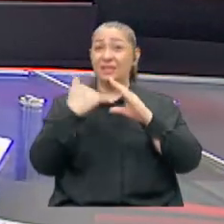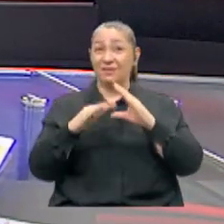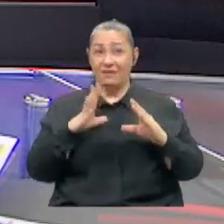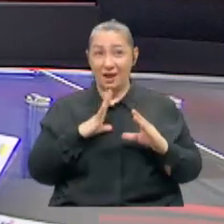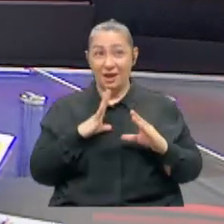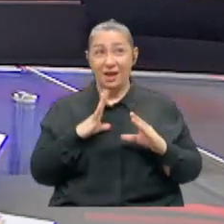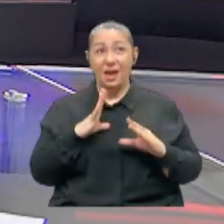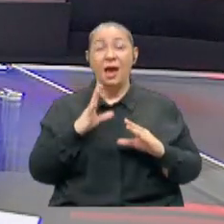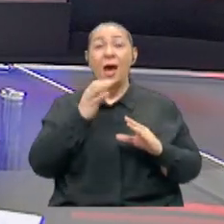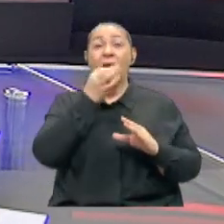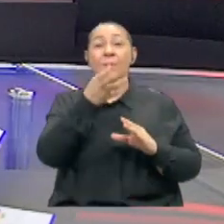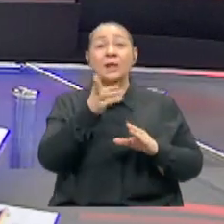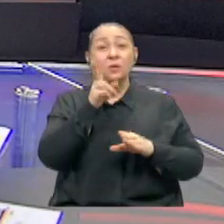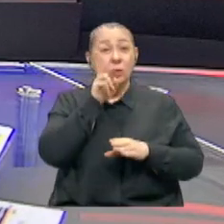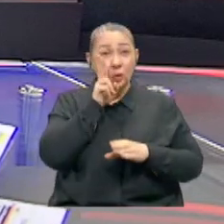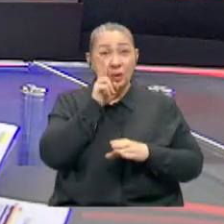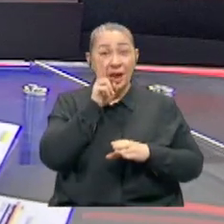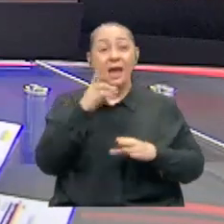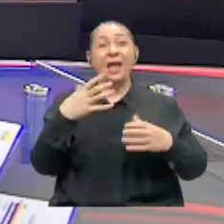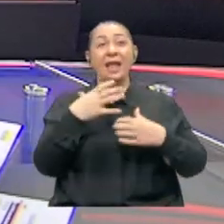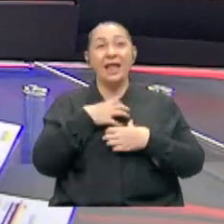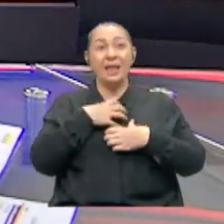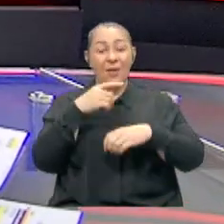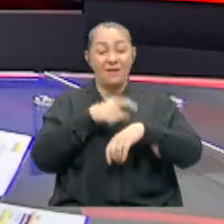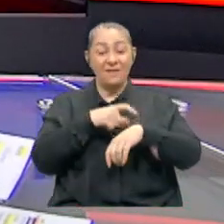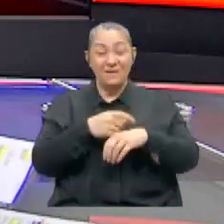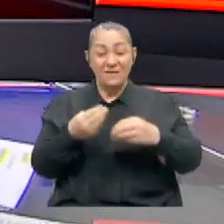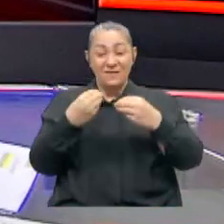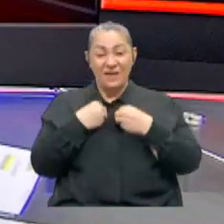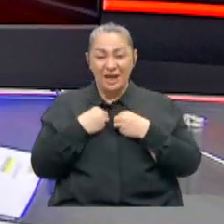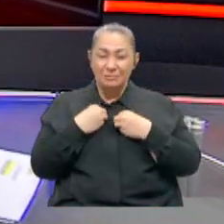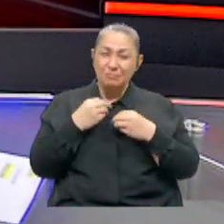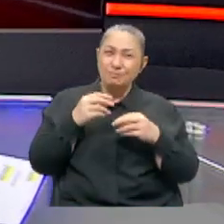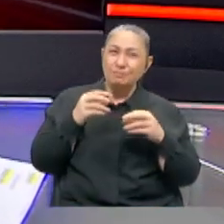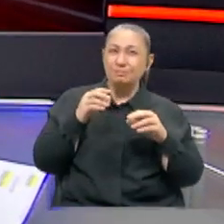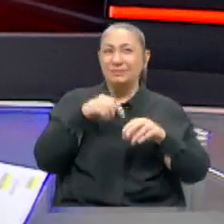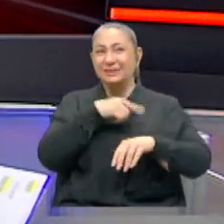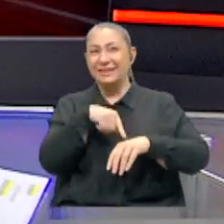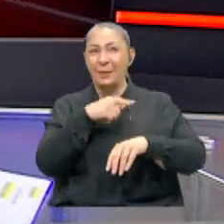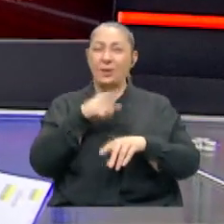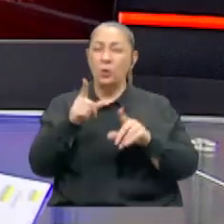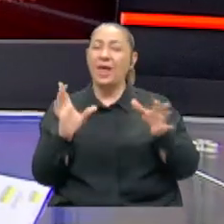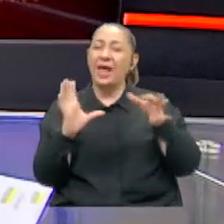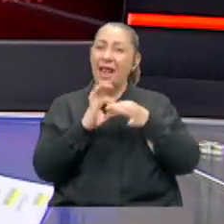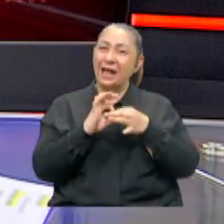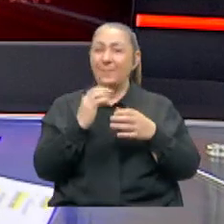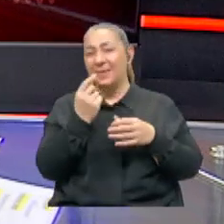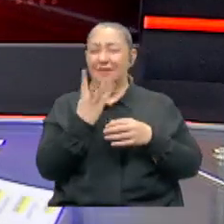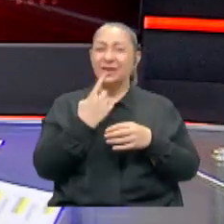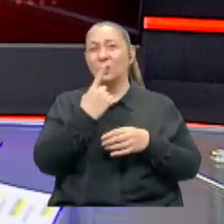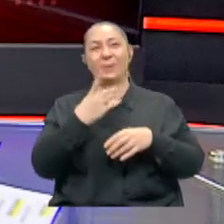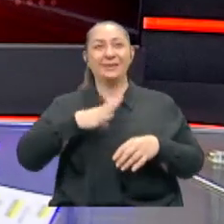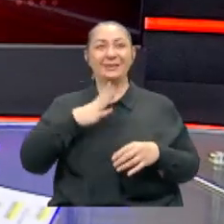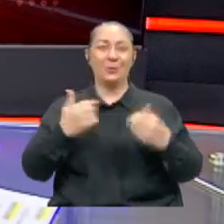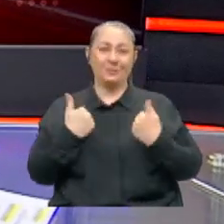var haberin sonunda kendime vakit yarata bildiğim ölçüde onunla ilgili birkaç şey